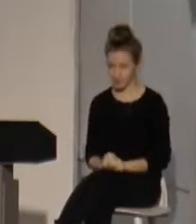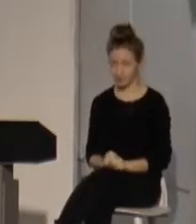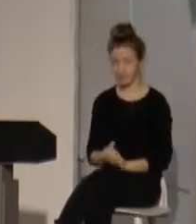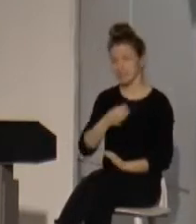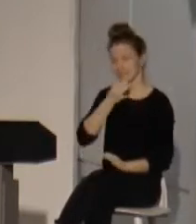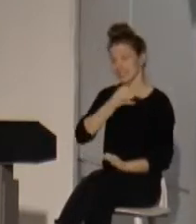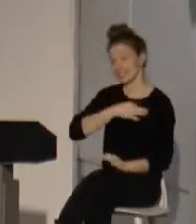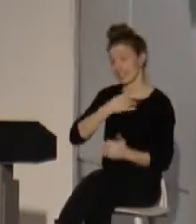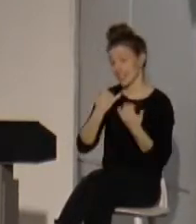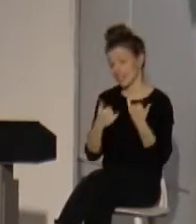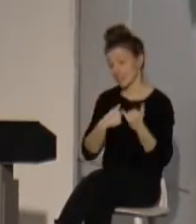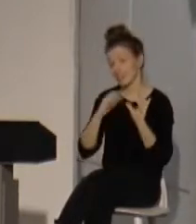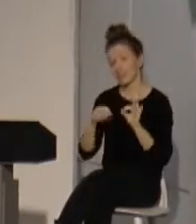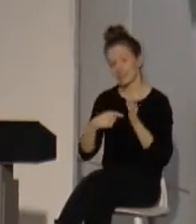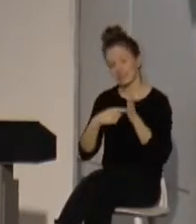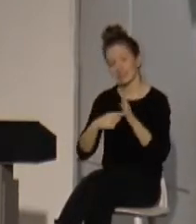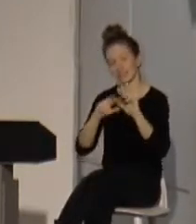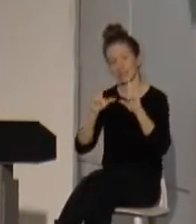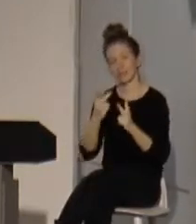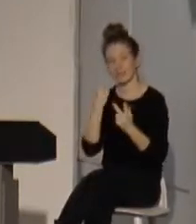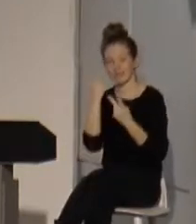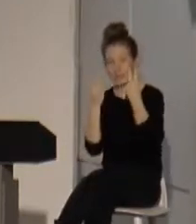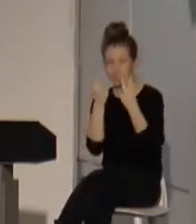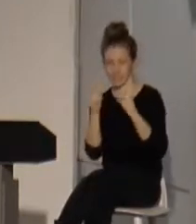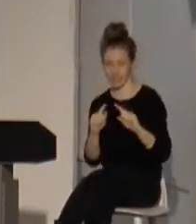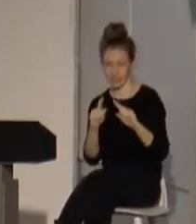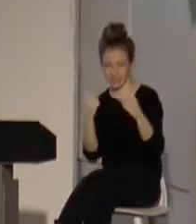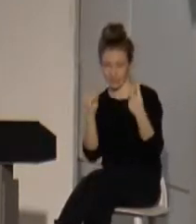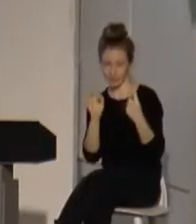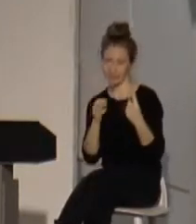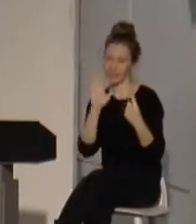ובהרצאה של היום אני בעצם אציג את זה בצורה ויזואלית קצת אחרת,